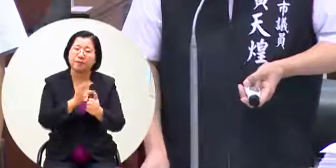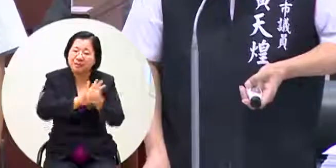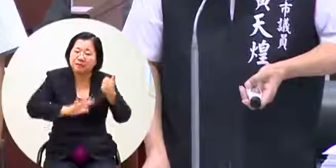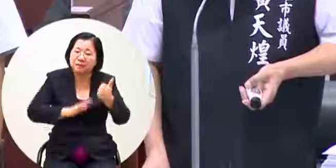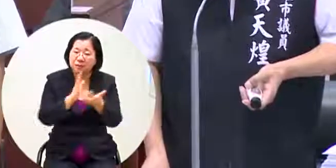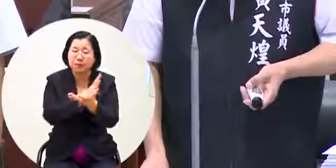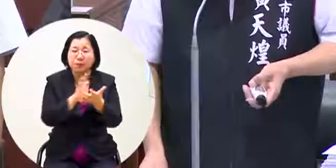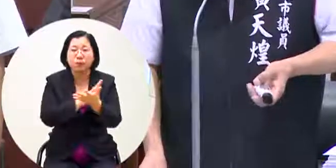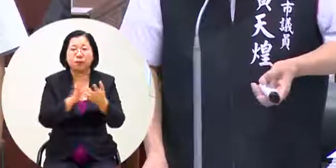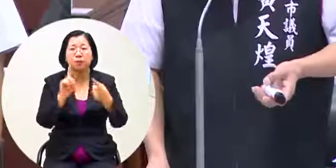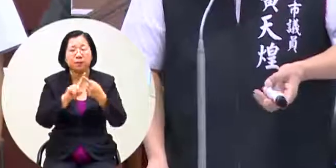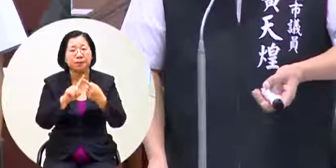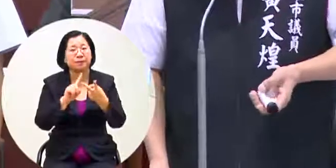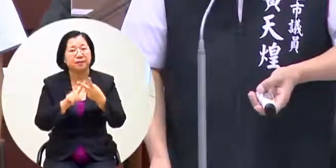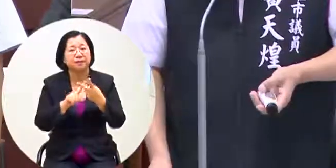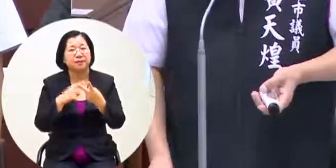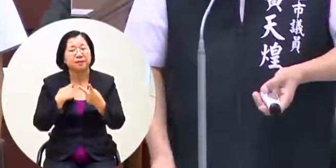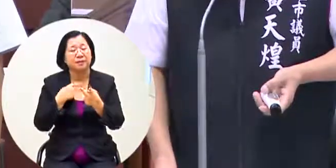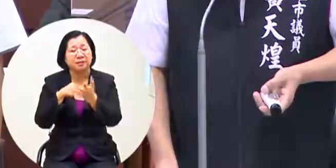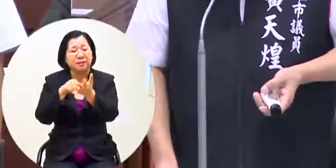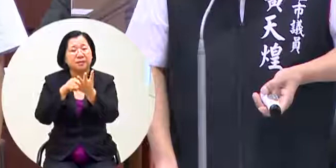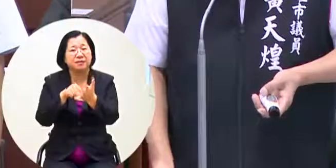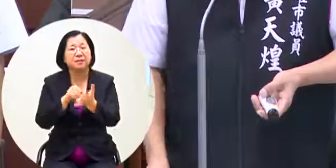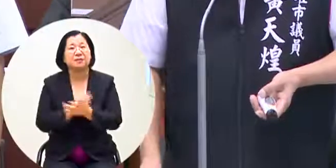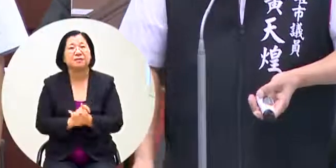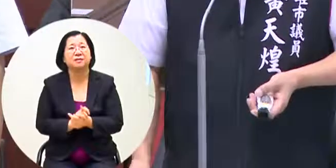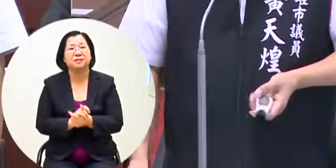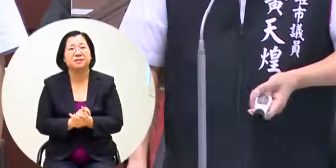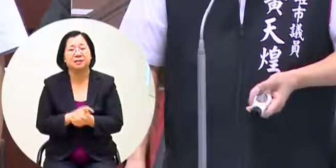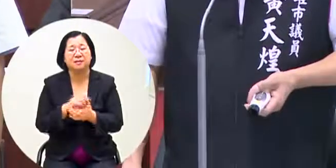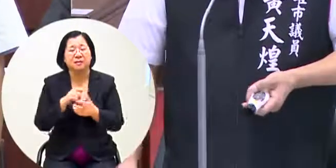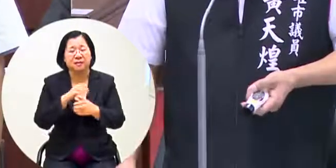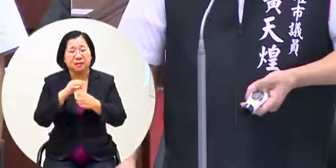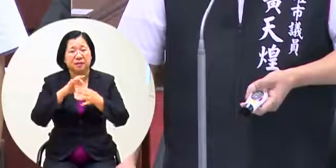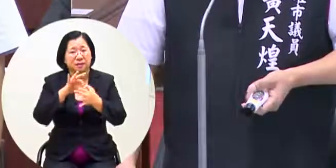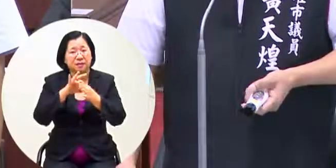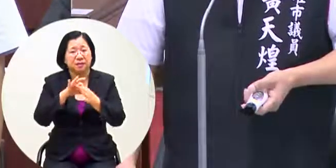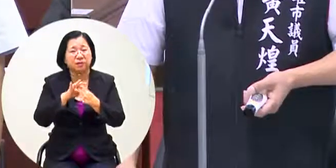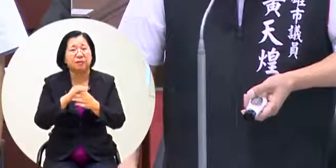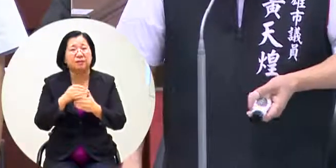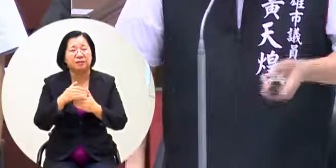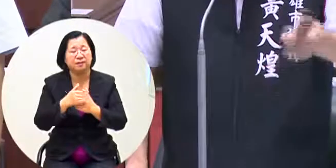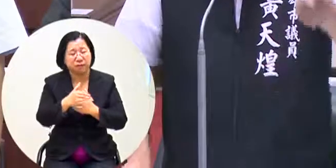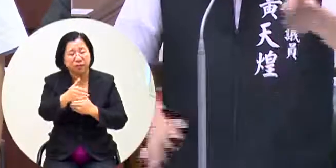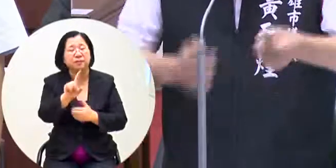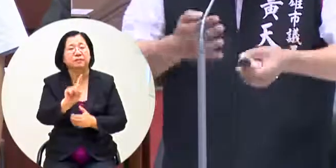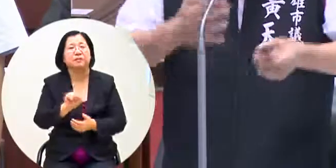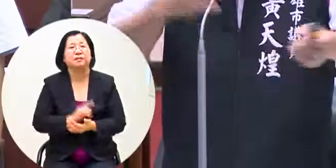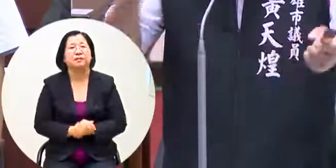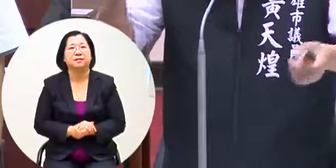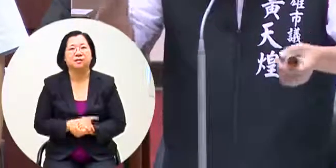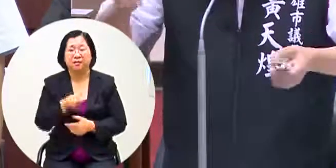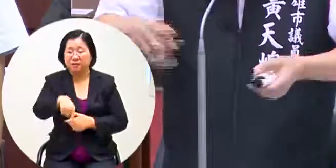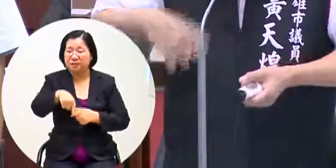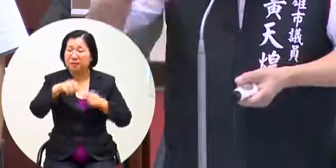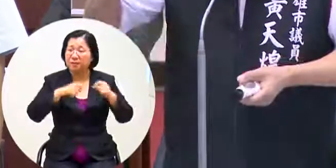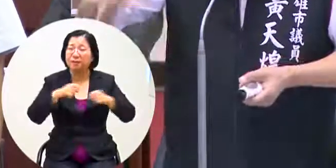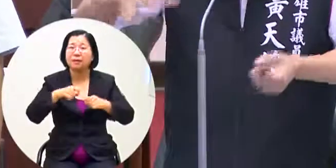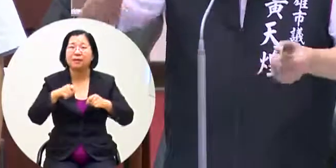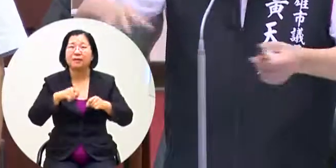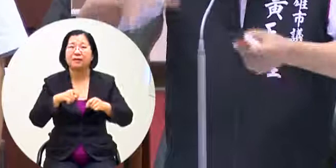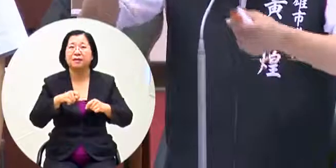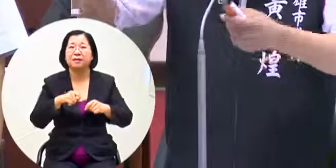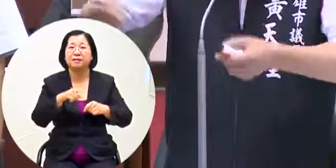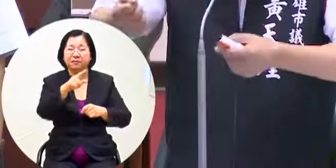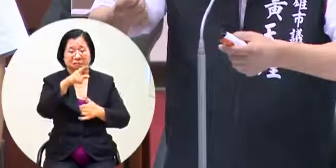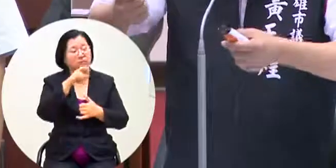相关的许可，所以这个案得下个看讲伊本身伊。 对，我即摆讲你个人，你来看就是讲，你